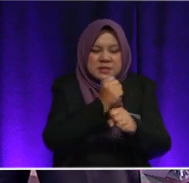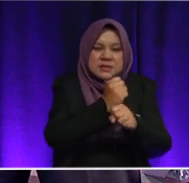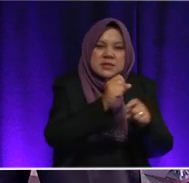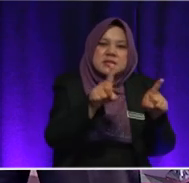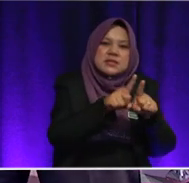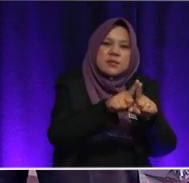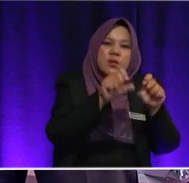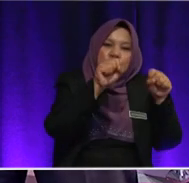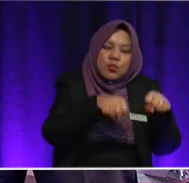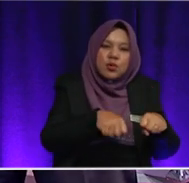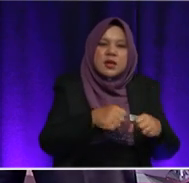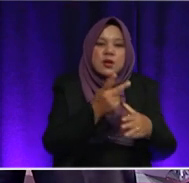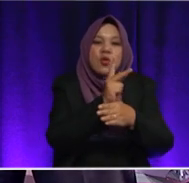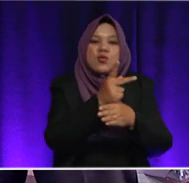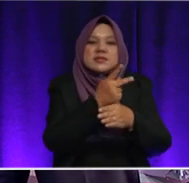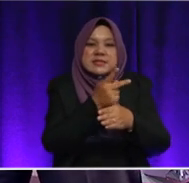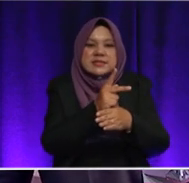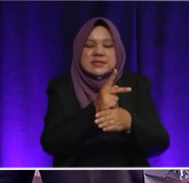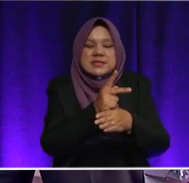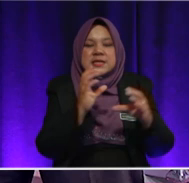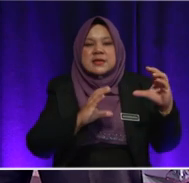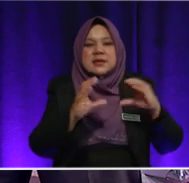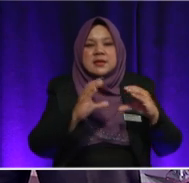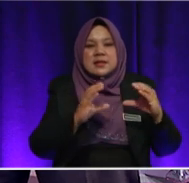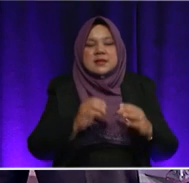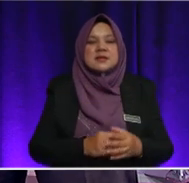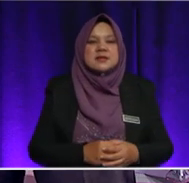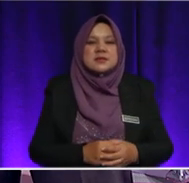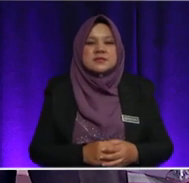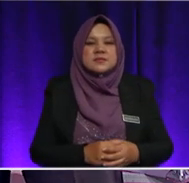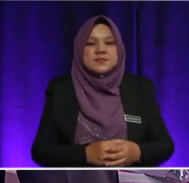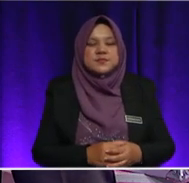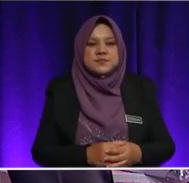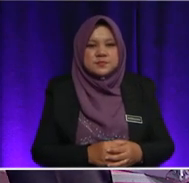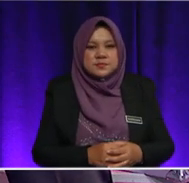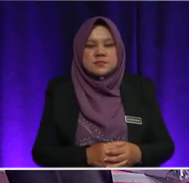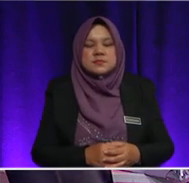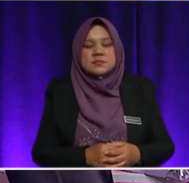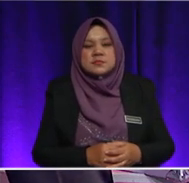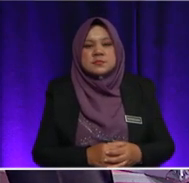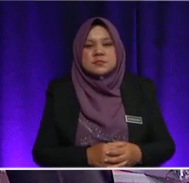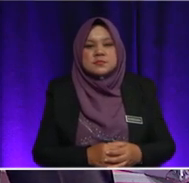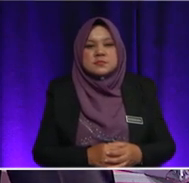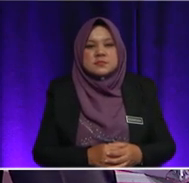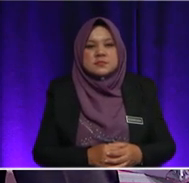kita boleh mungkin hari ini saya bawa kreatif saya jadwal ada isu Aiman bawa